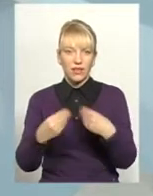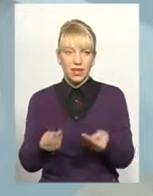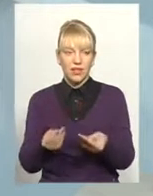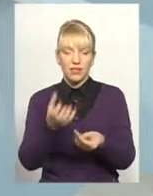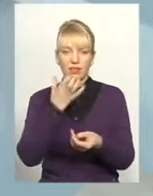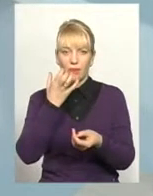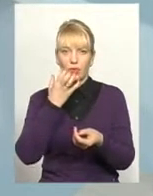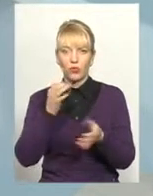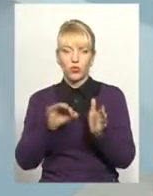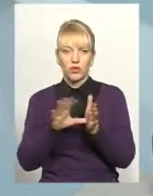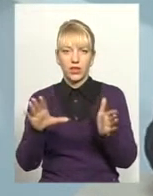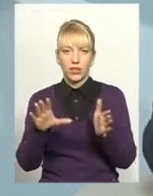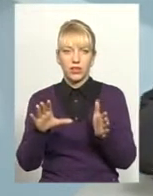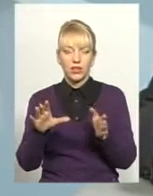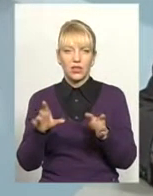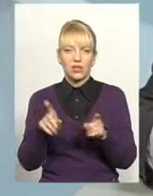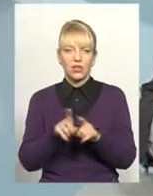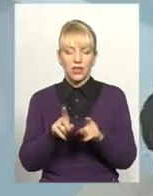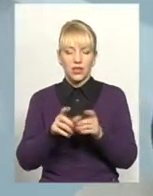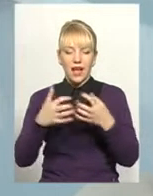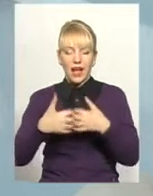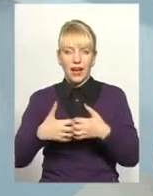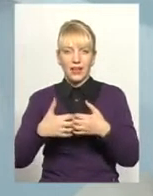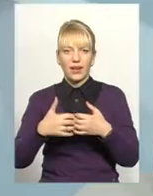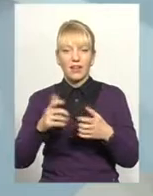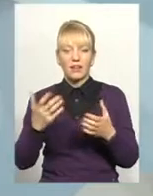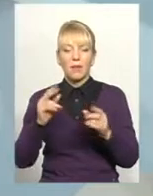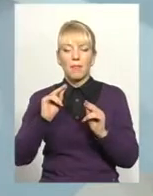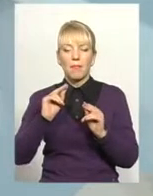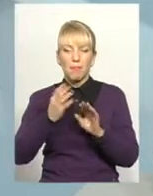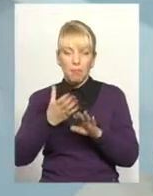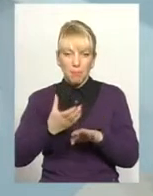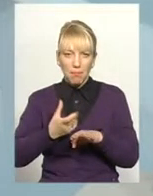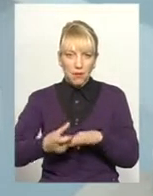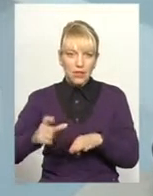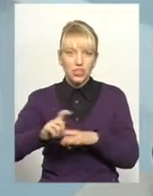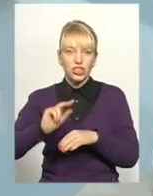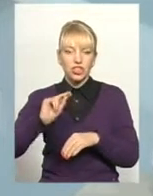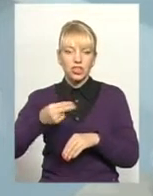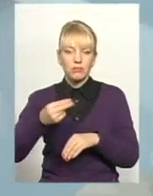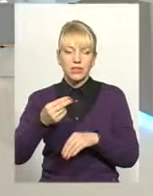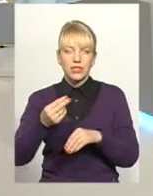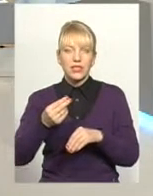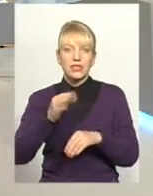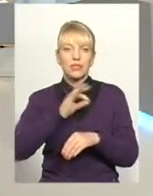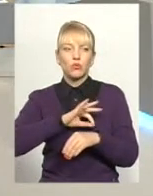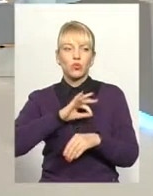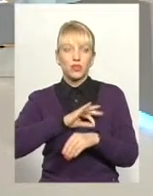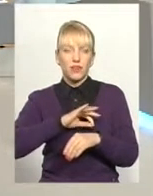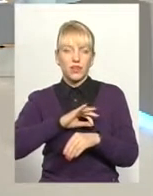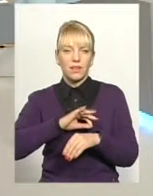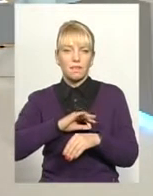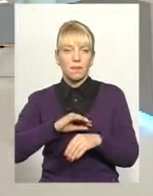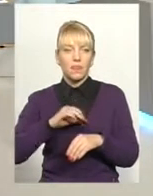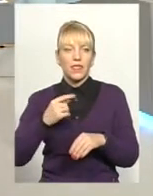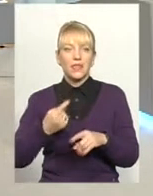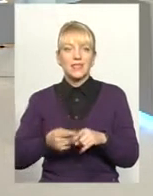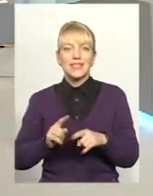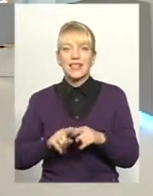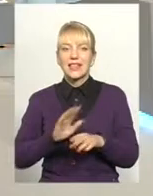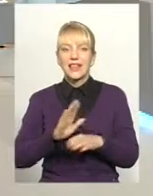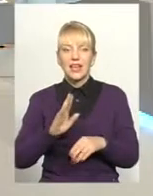теплої енергії такий агрегат більше, ніж споживає електричний. Навіть так. Тобто більше це не коефіцієнт